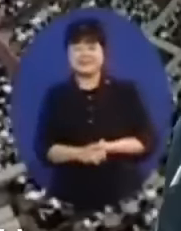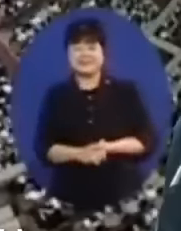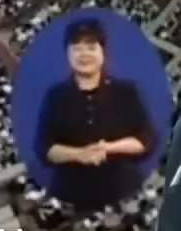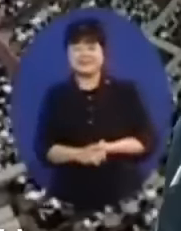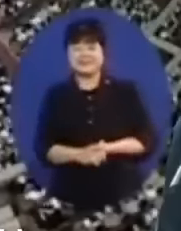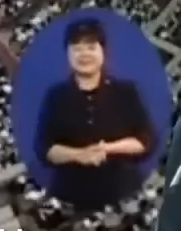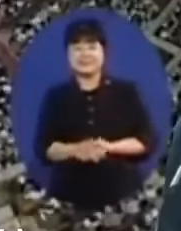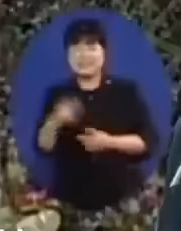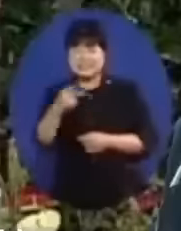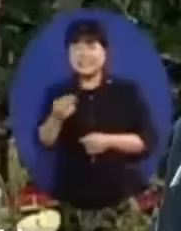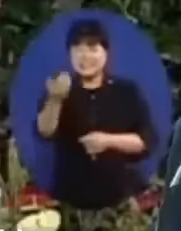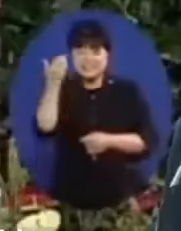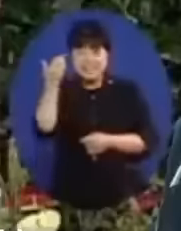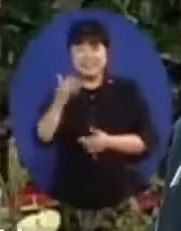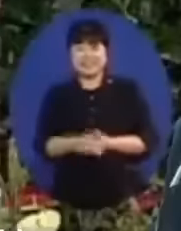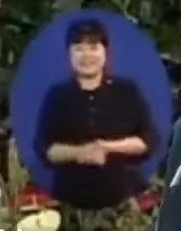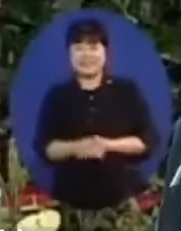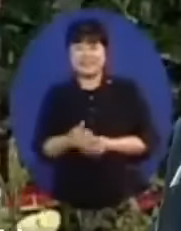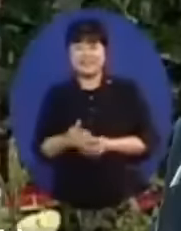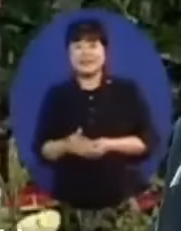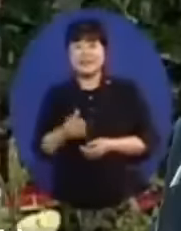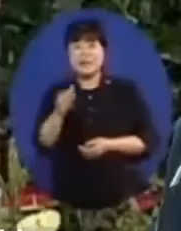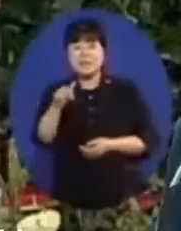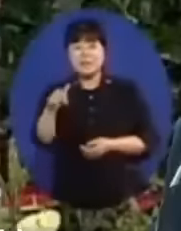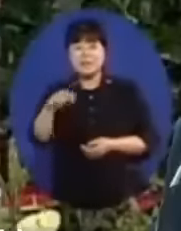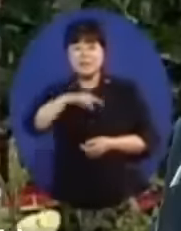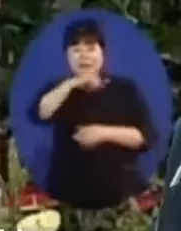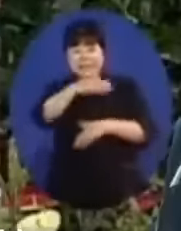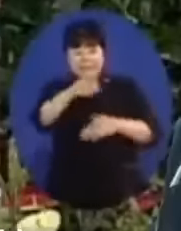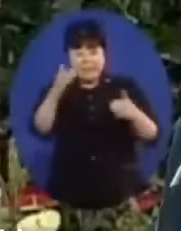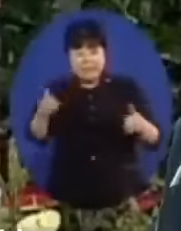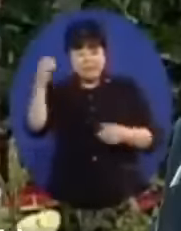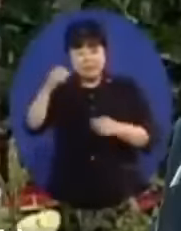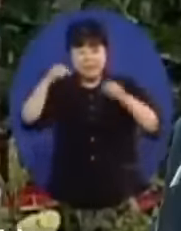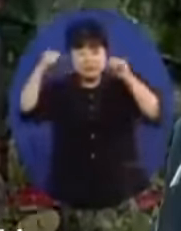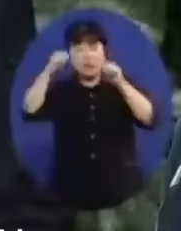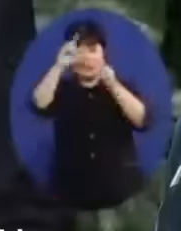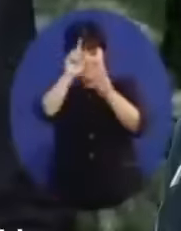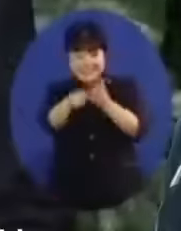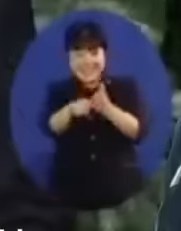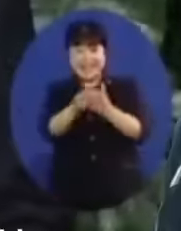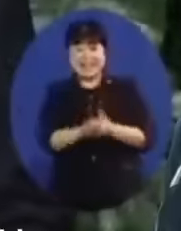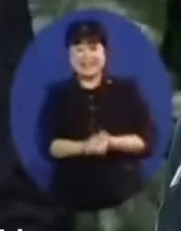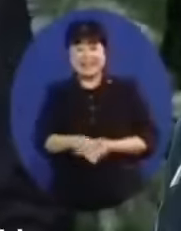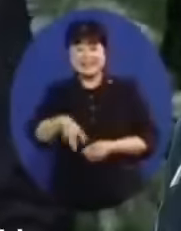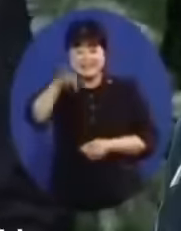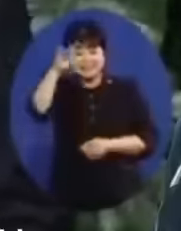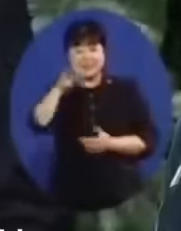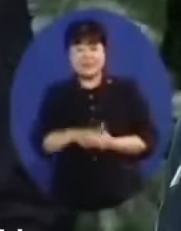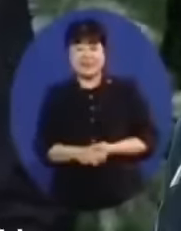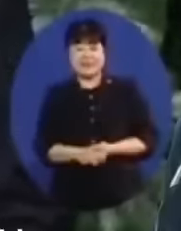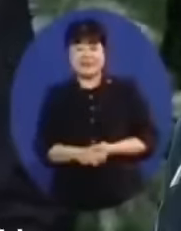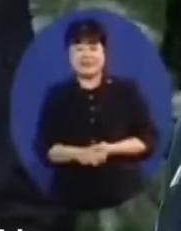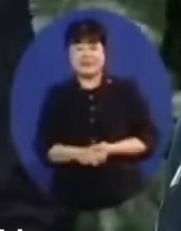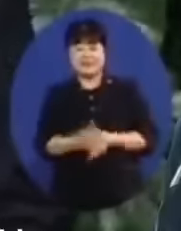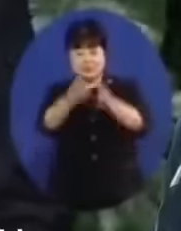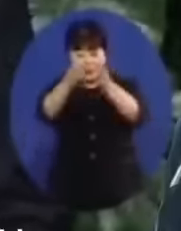마치 2000년 전에 마가의 다락방에서 성령운동이 일어나서 그 성령운동으로